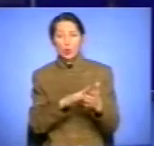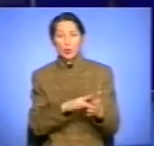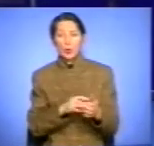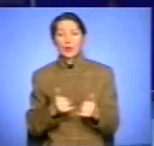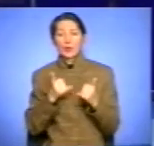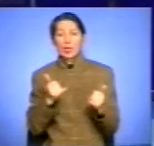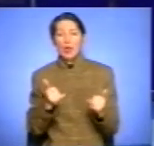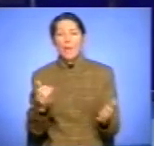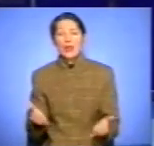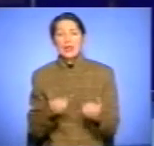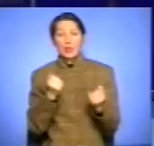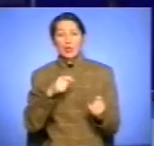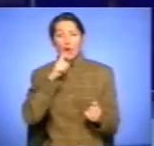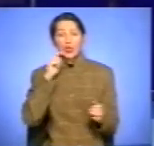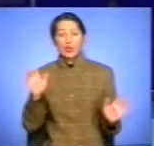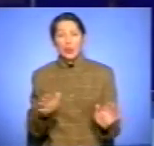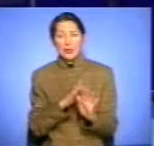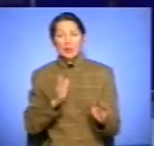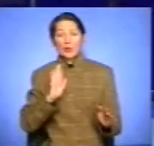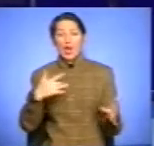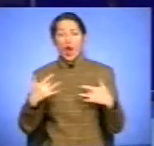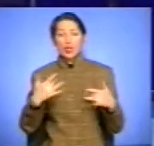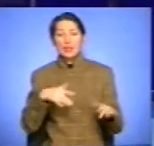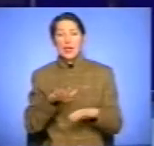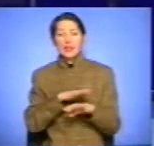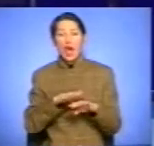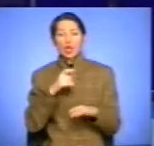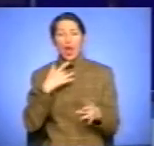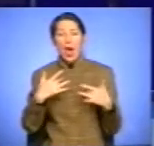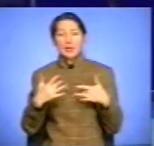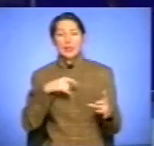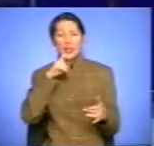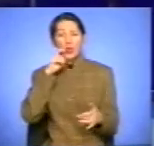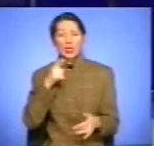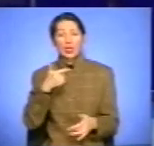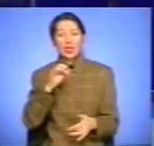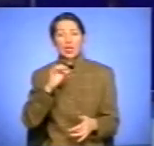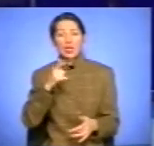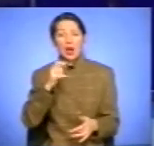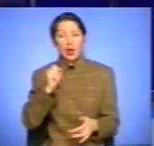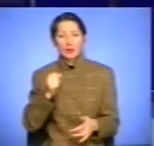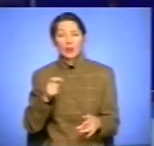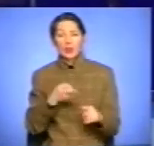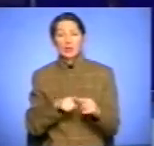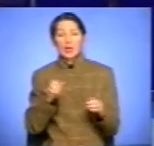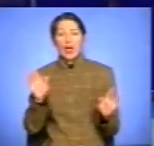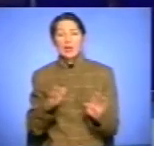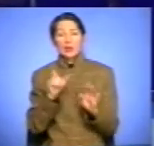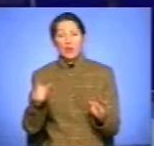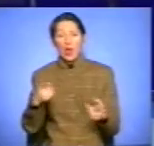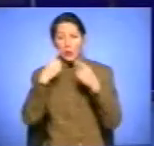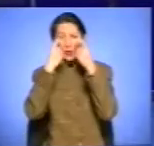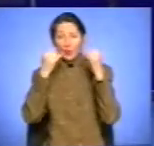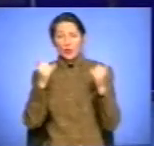української пісні відбудеться концерт народного артиста України Степана Гіги про це співак повідомив сьогодні на прес-конференції